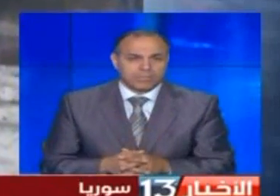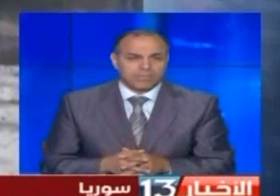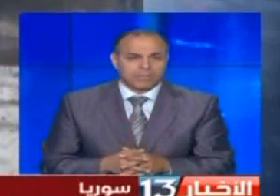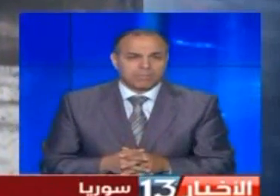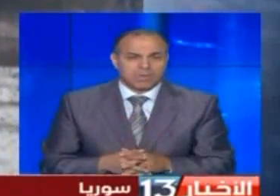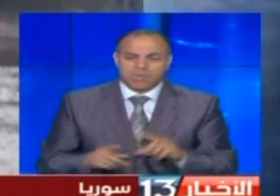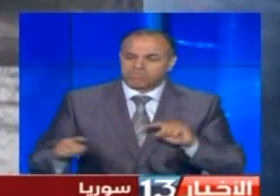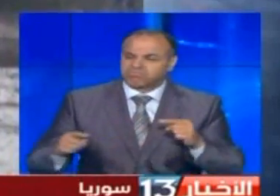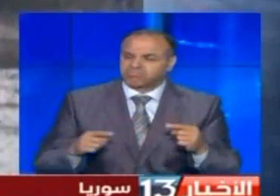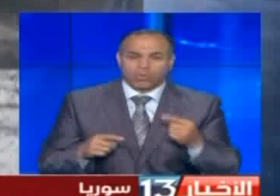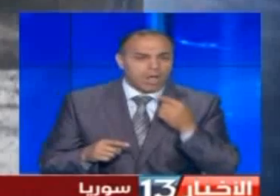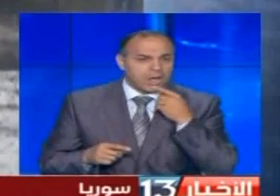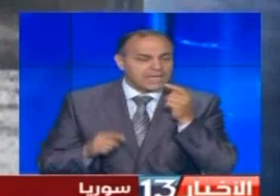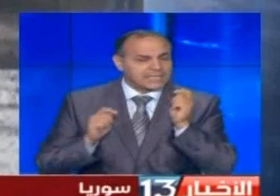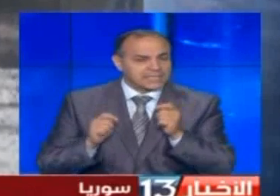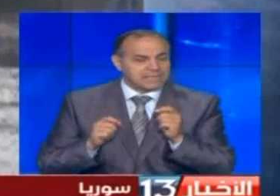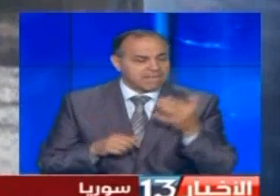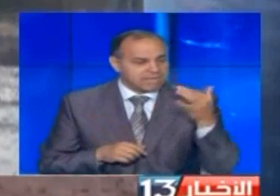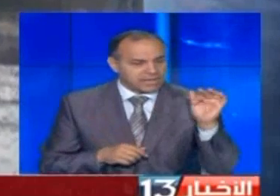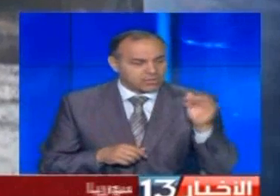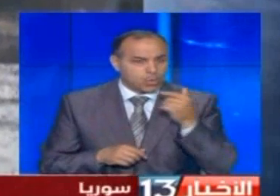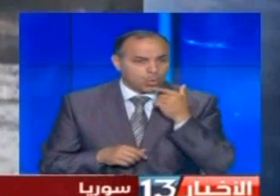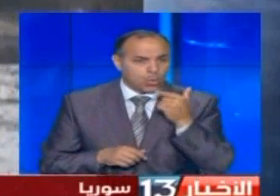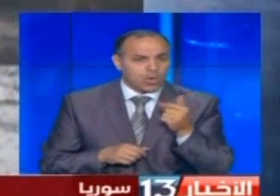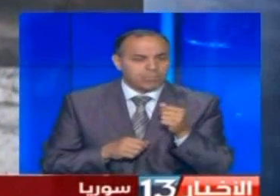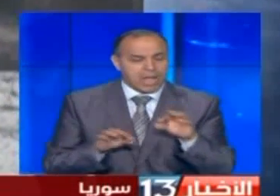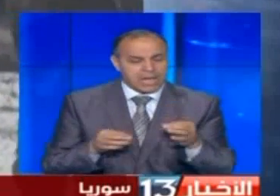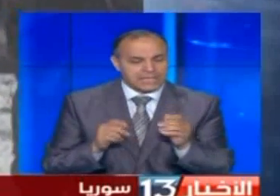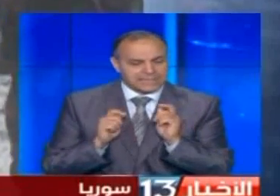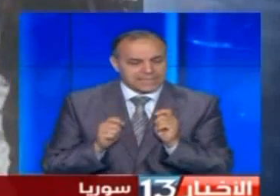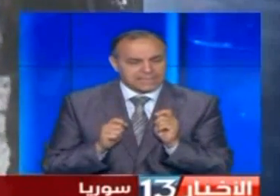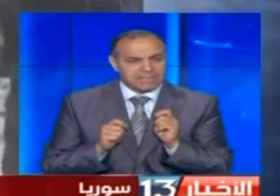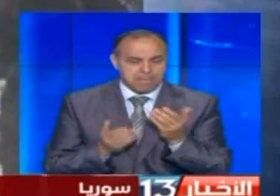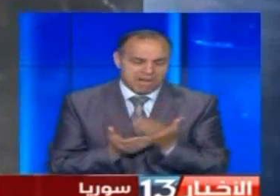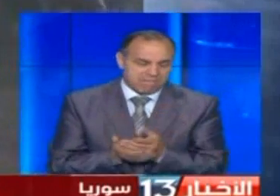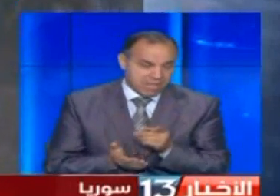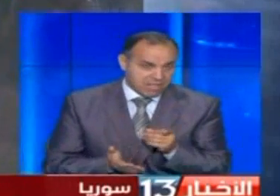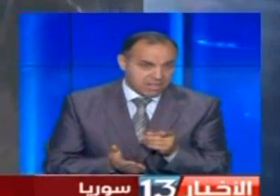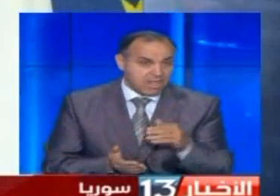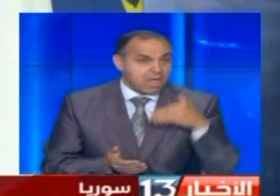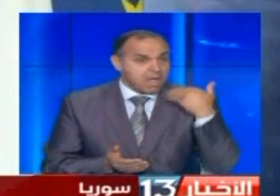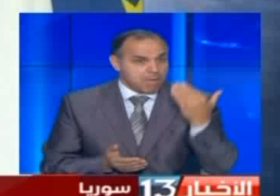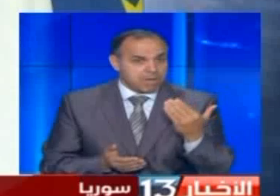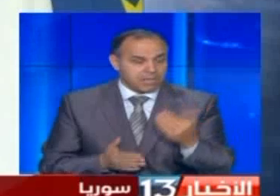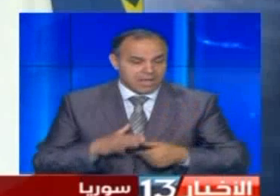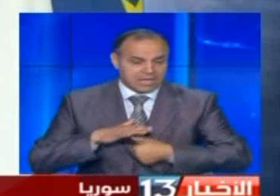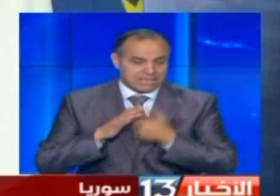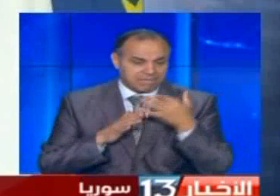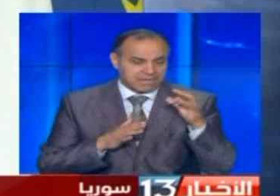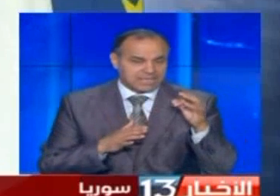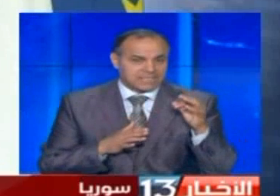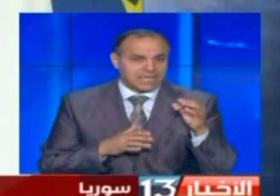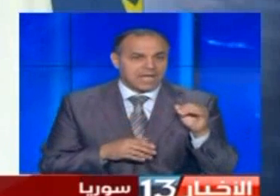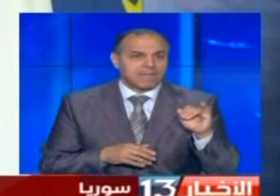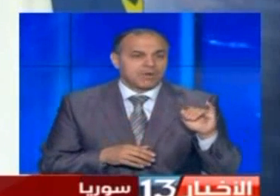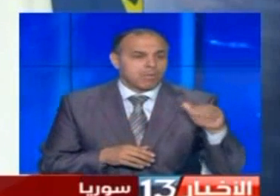الجبهات القتالية، نشطت الدبلوماسية الفرنسية من أجل الدفع نحو حل سياسي للملف. فبعد أن التقى الرئيس الفرنسي إيمانويل